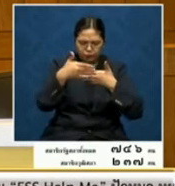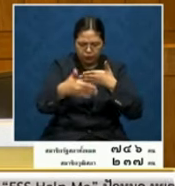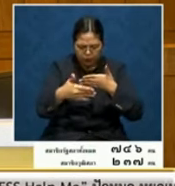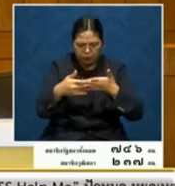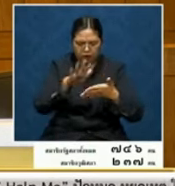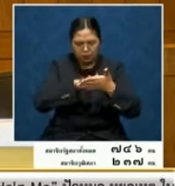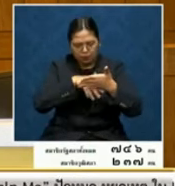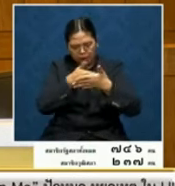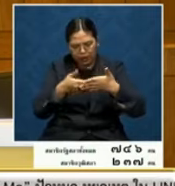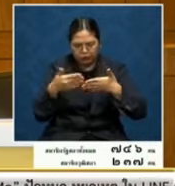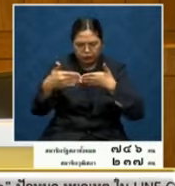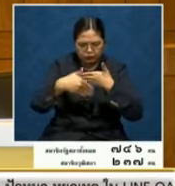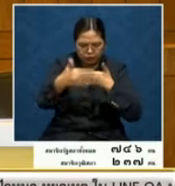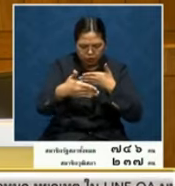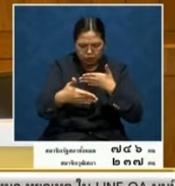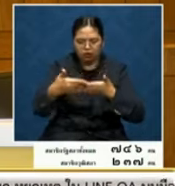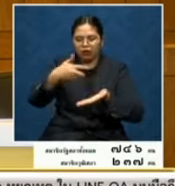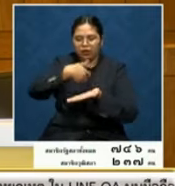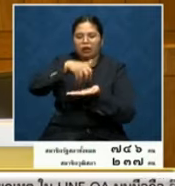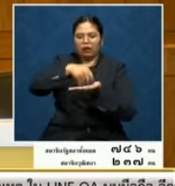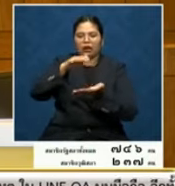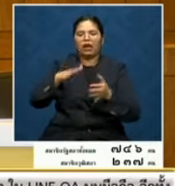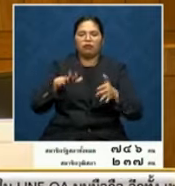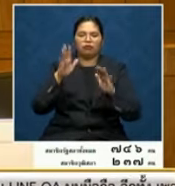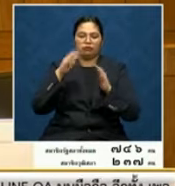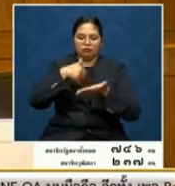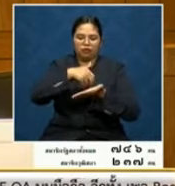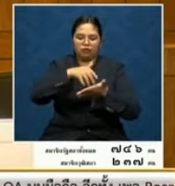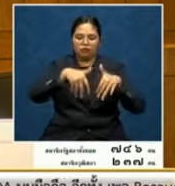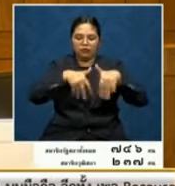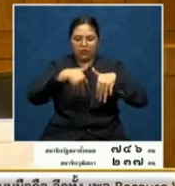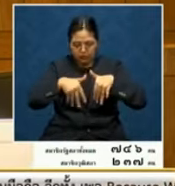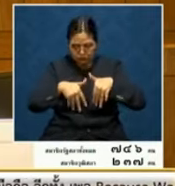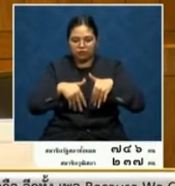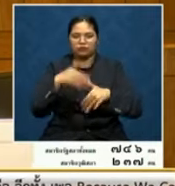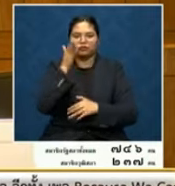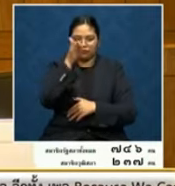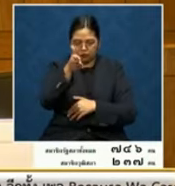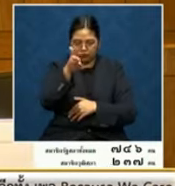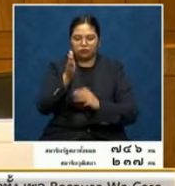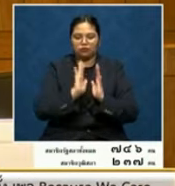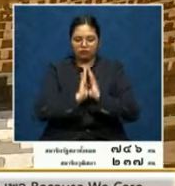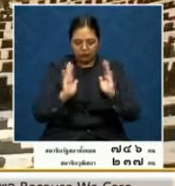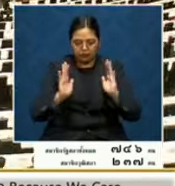แก่ประชาชนอีกครั้งครับขอบพระคุณครับ ขอบคุณท่านนายกรัฐมนตรี